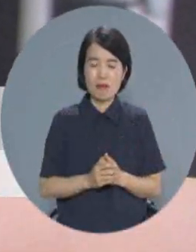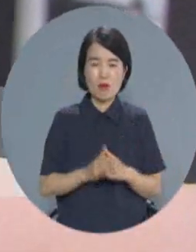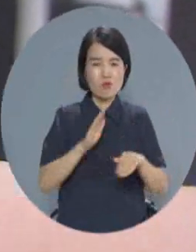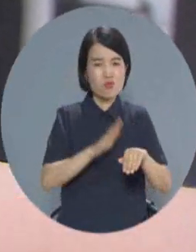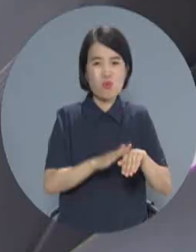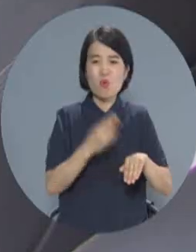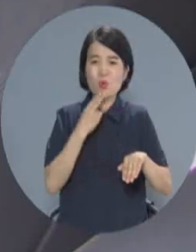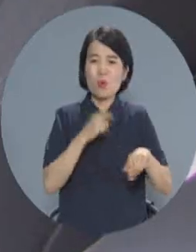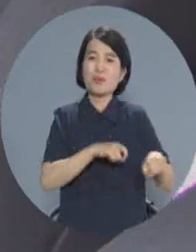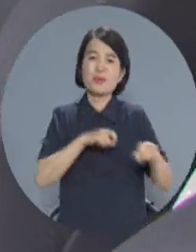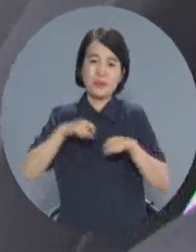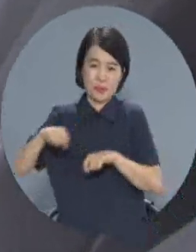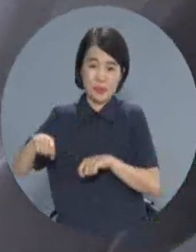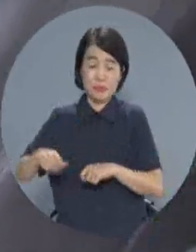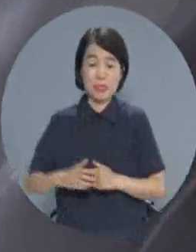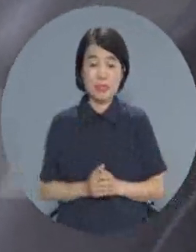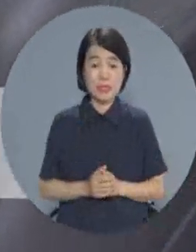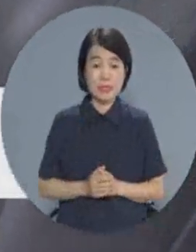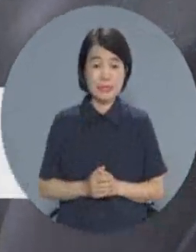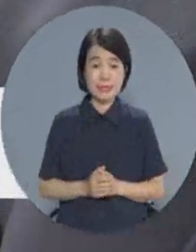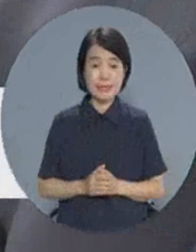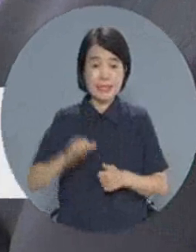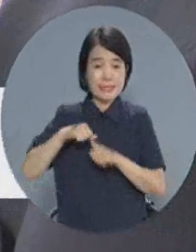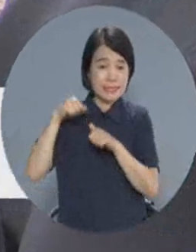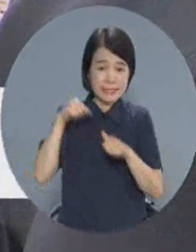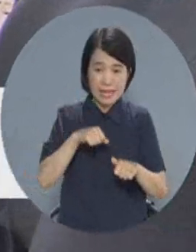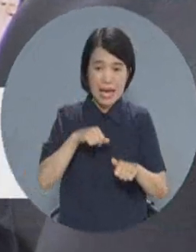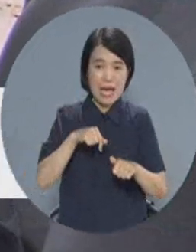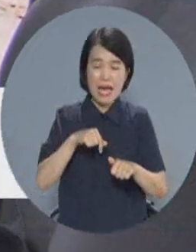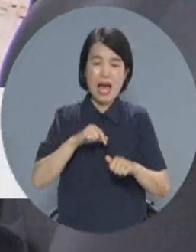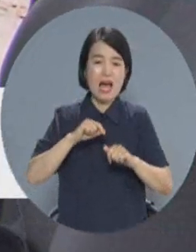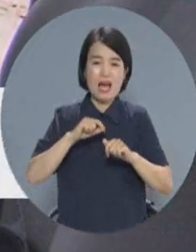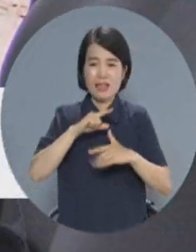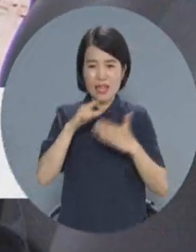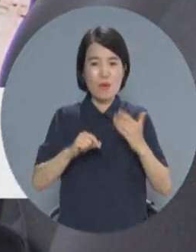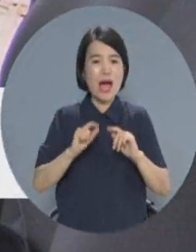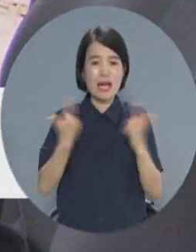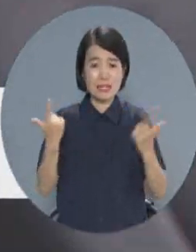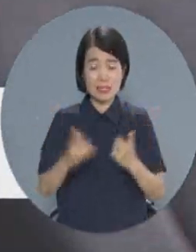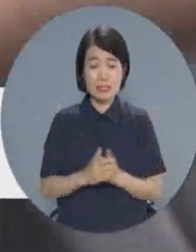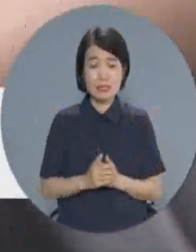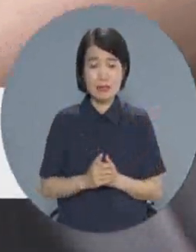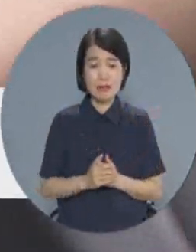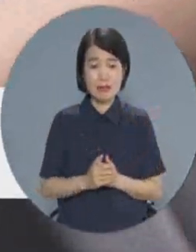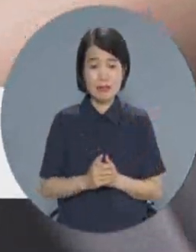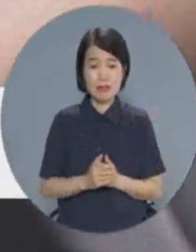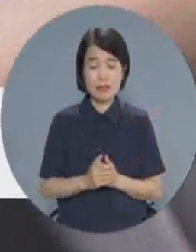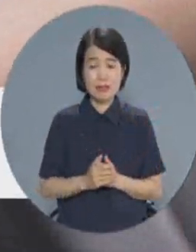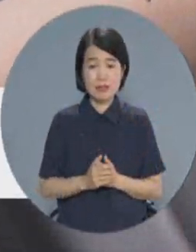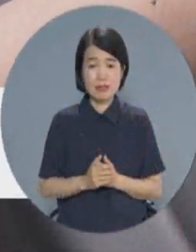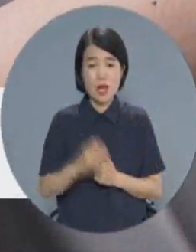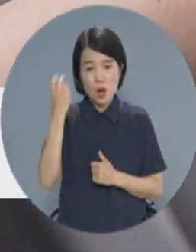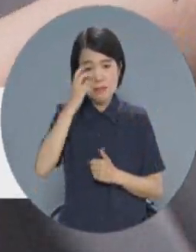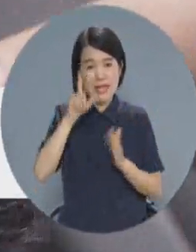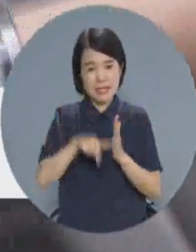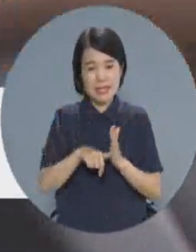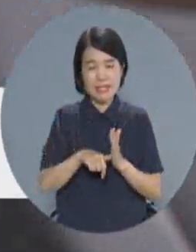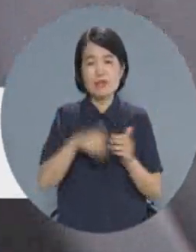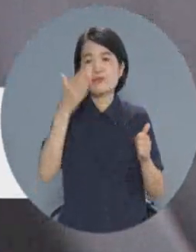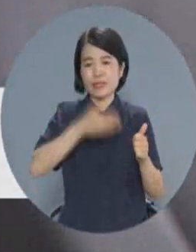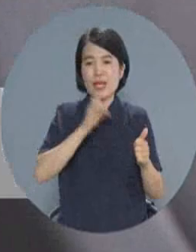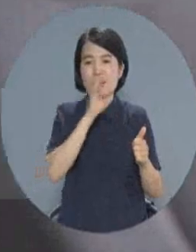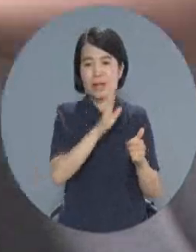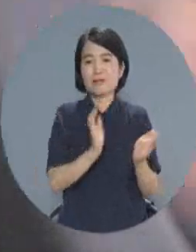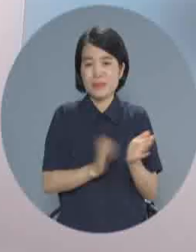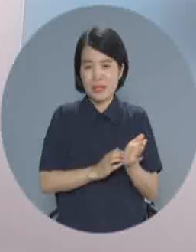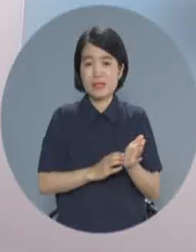겁니다. 이게 자동차 검사상에 부적합 사항은 아니어가지고 저희 쪽에서는 그냥 권고하는 걸로 나가고 있다고